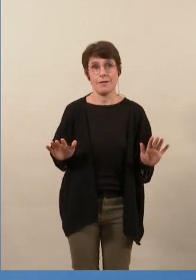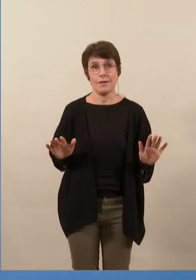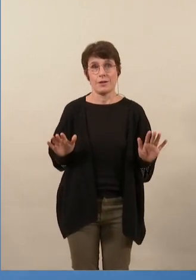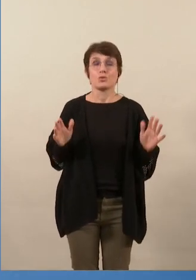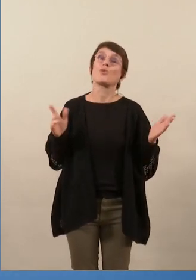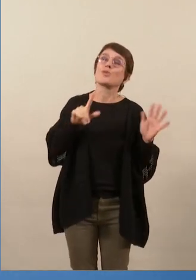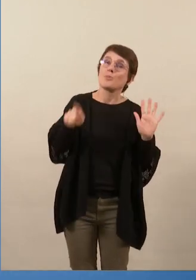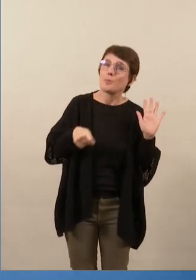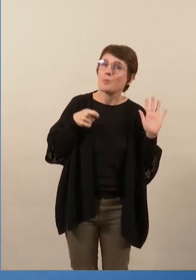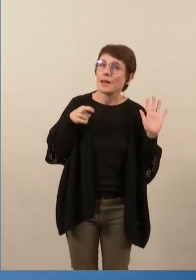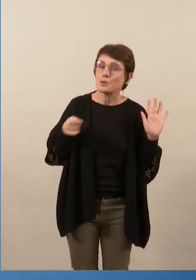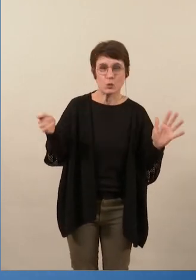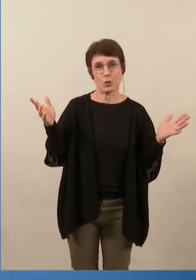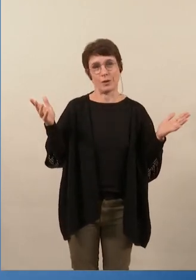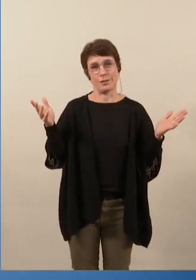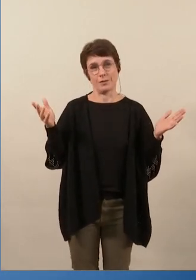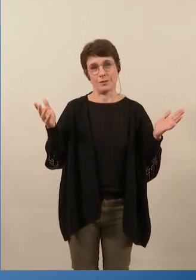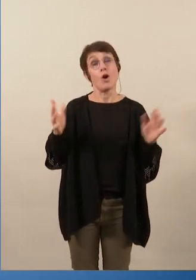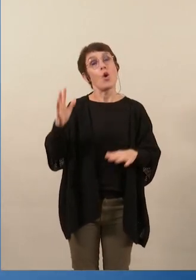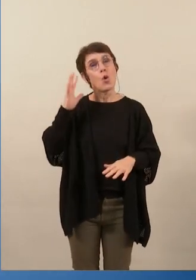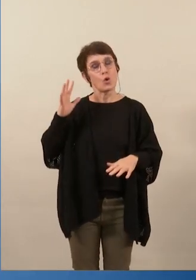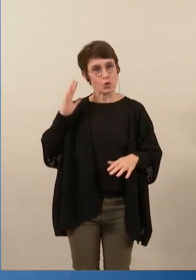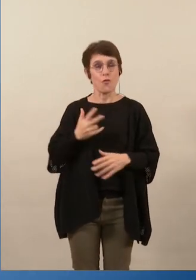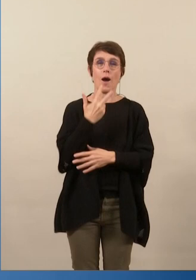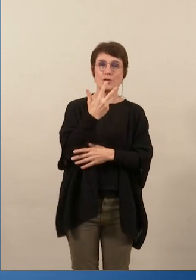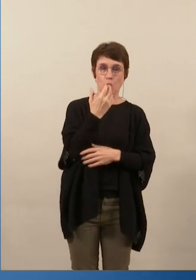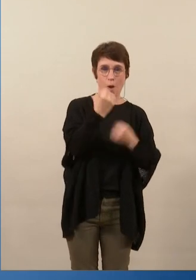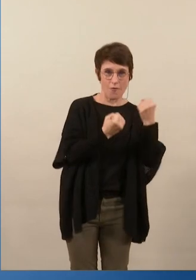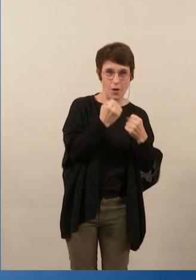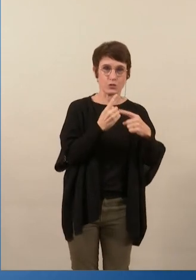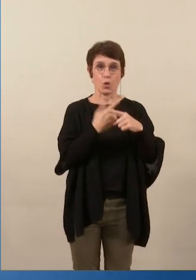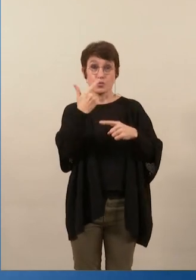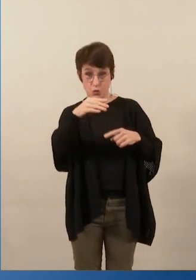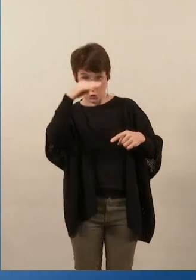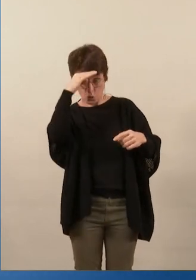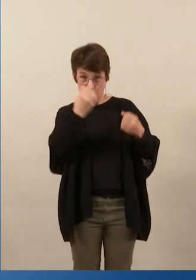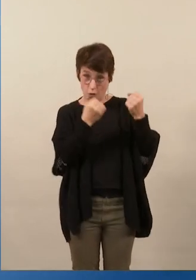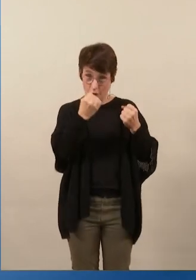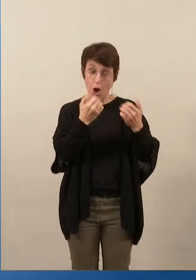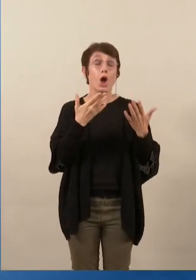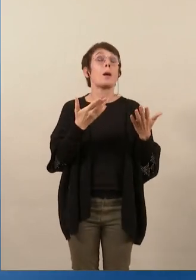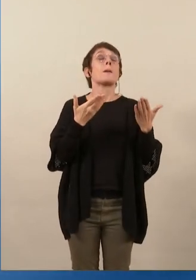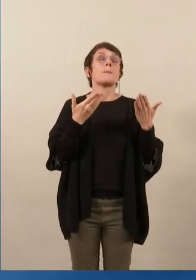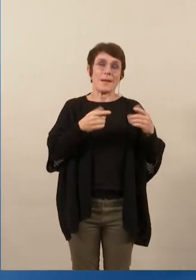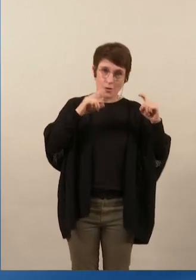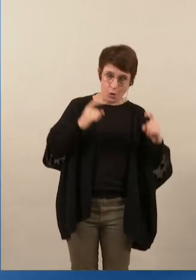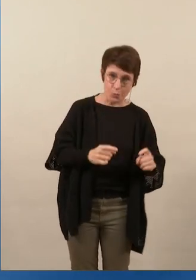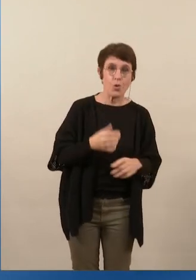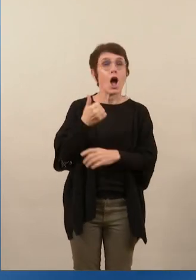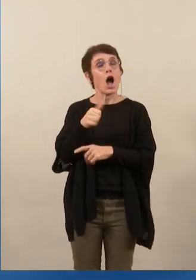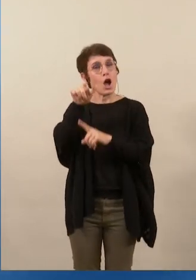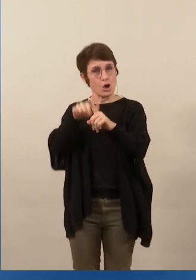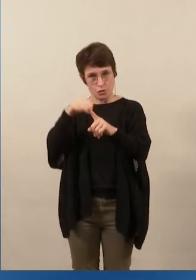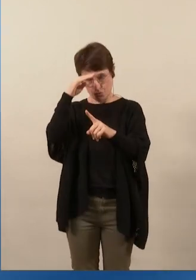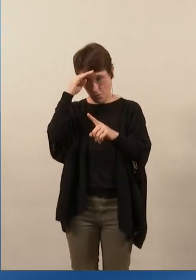évidemment je rappelle qu'il y avait trois voitures et deux chauffeurs quand nous sommes arrivés à la mairie il y a maintenant un chauffeur à temps extrêmement